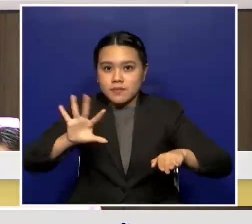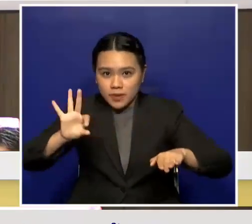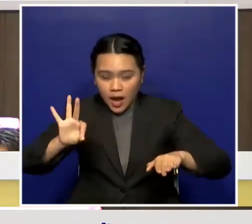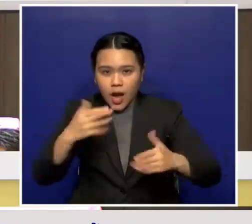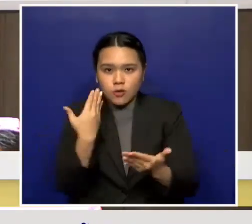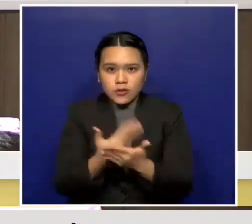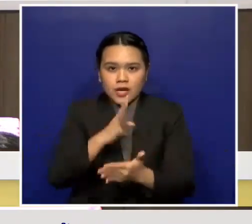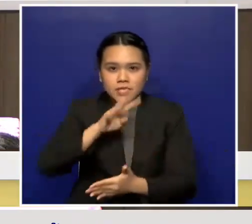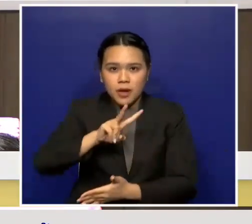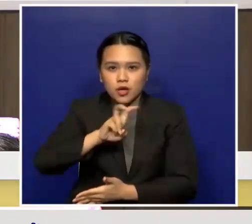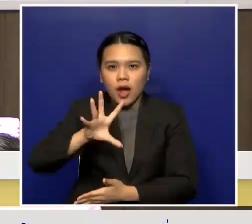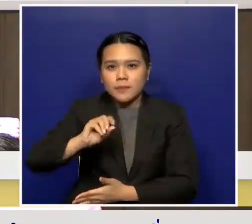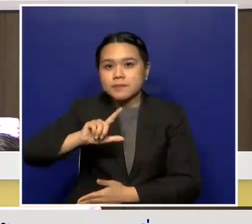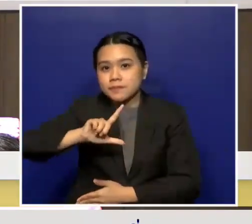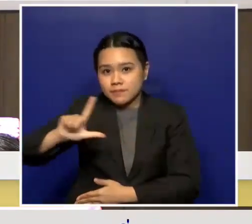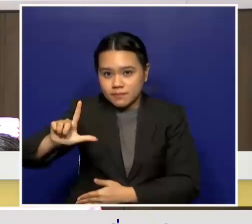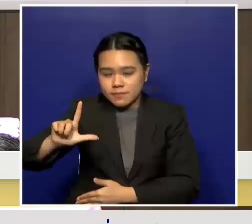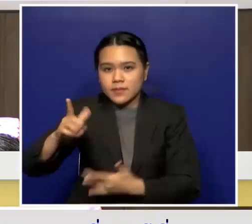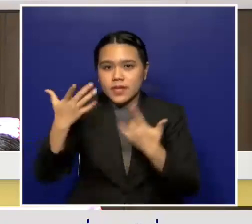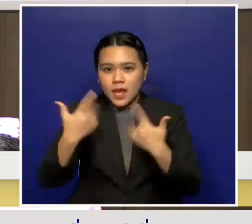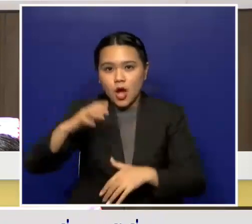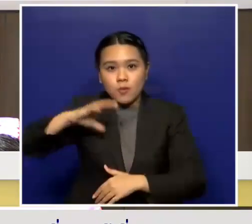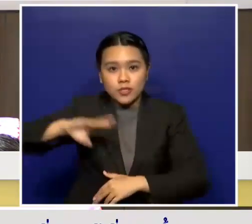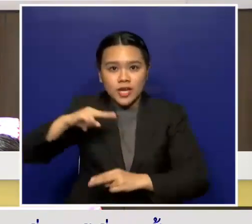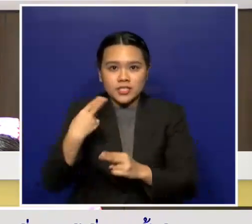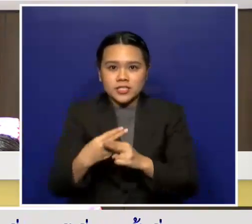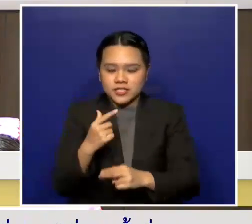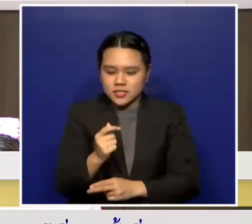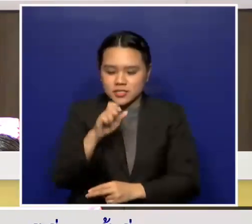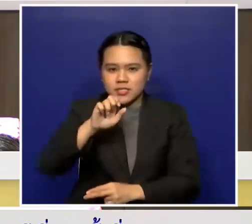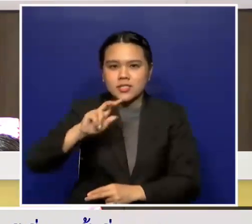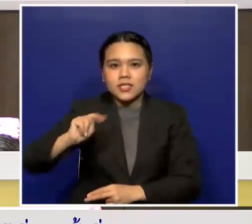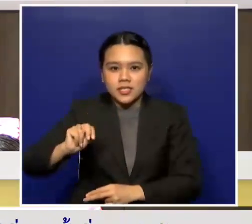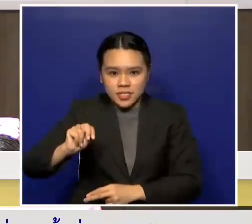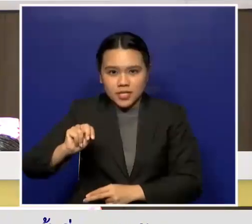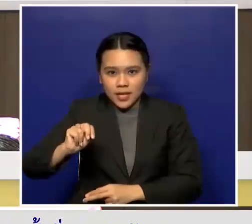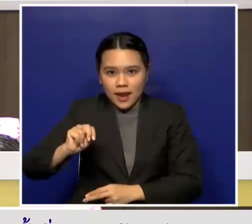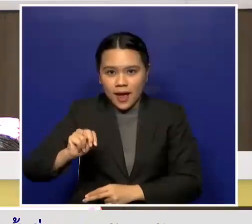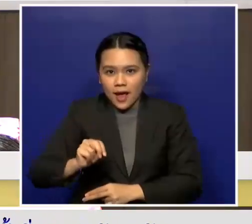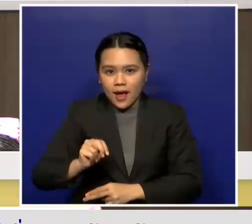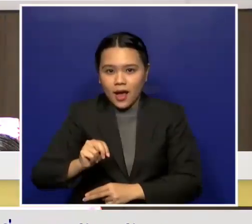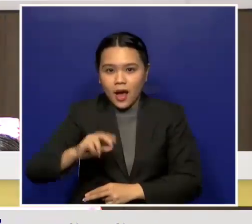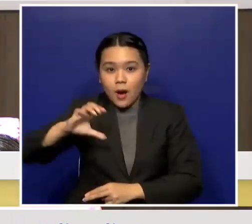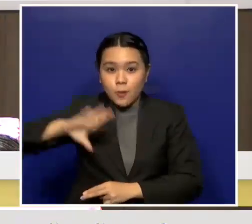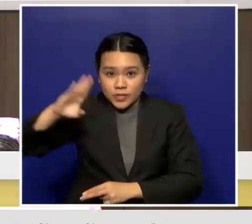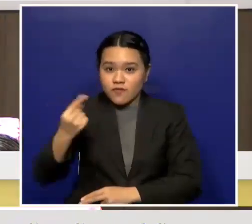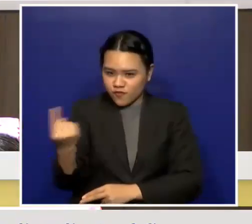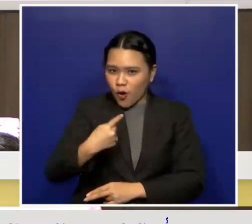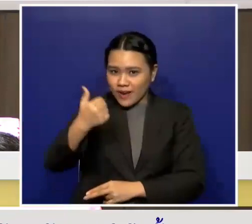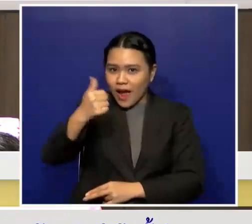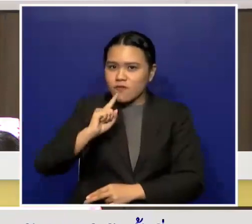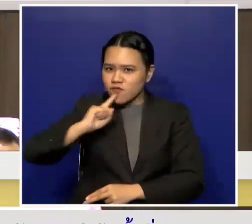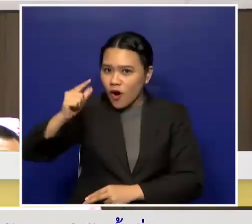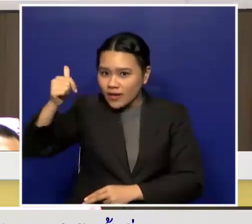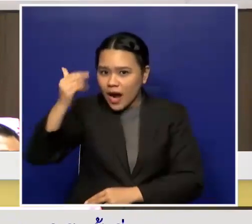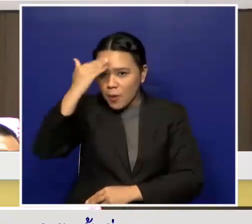2,250 ล้านบาทนะโดยมีบริษัทชื่อบริษัทอิทธิพรอิมพอร์ตนะฟ้องมาเลยนะครับผมจะได้หลักฐานแฉเลยแฉ